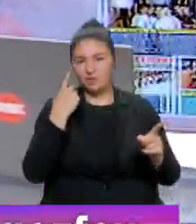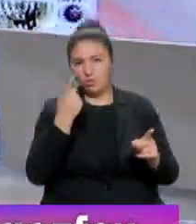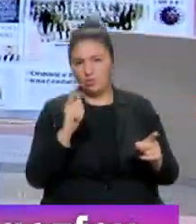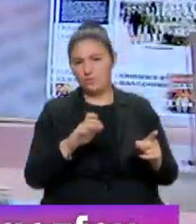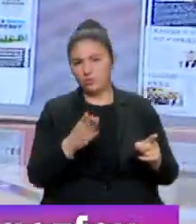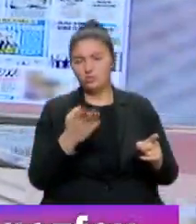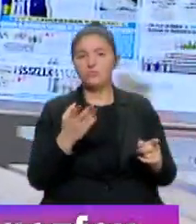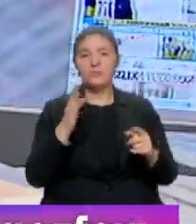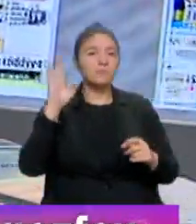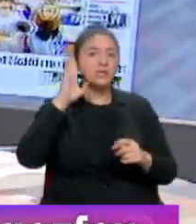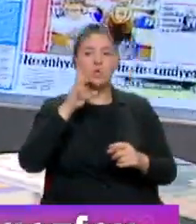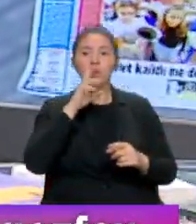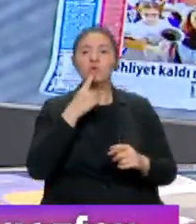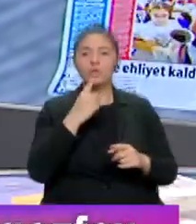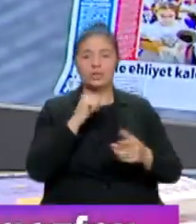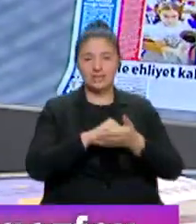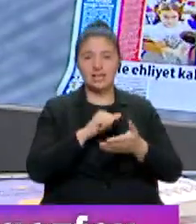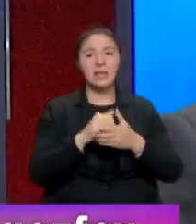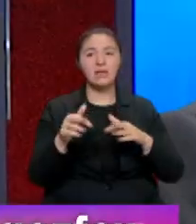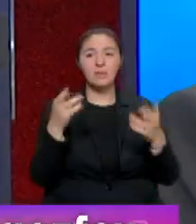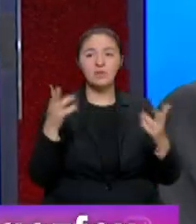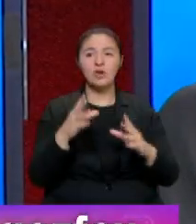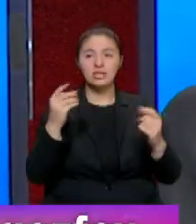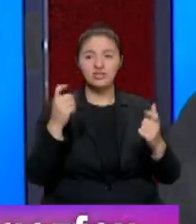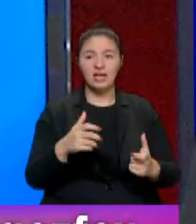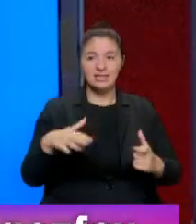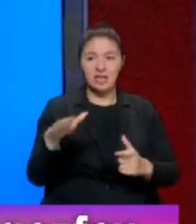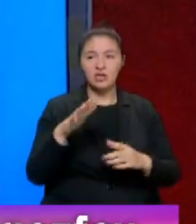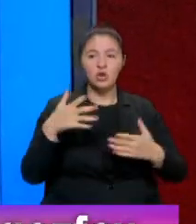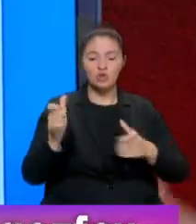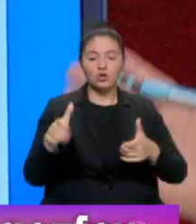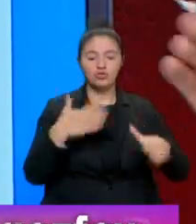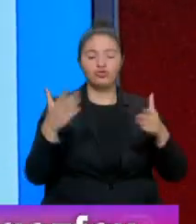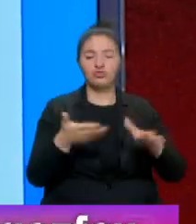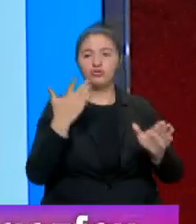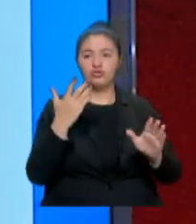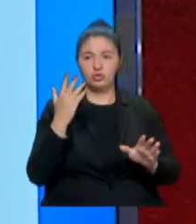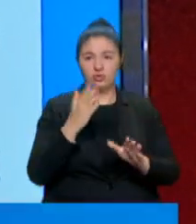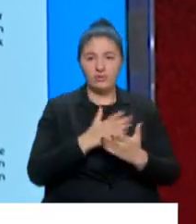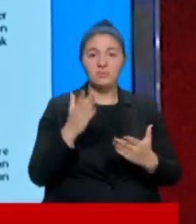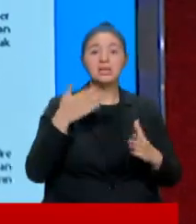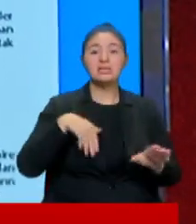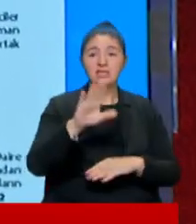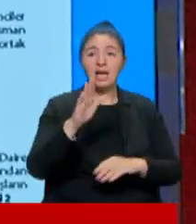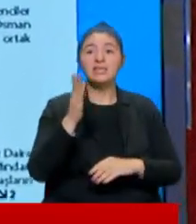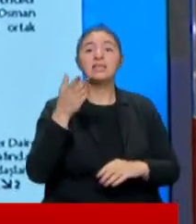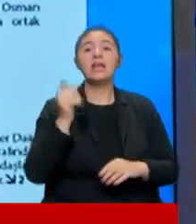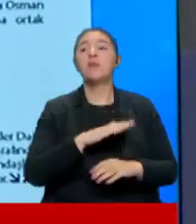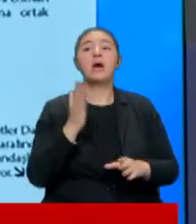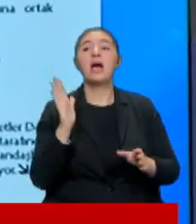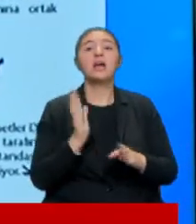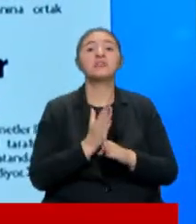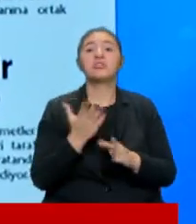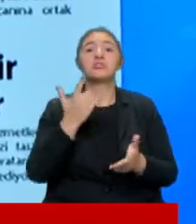ekranlarınızda Malatya Son Söz gazetesi depremin yıktığı şehirlerden göç sürüyor giden gelmiyor acep ne